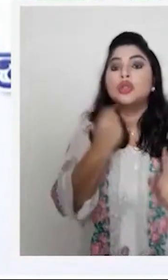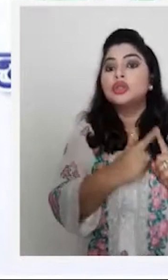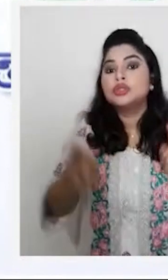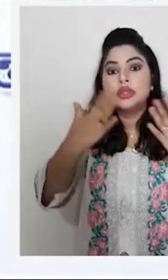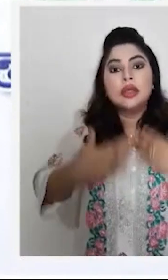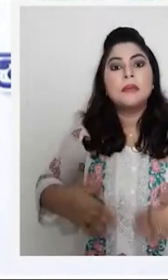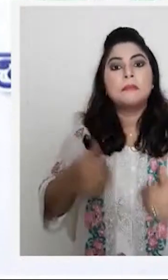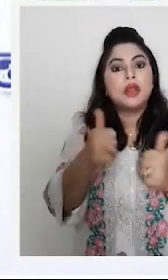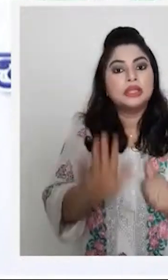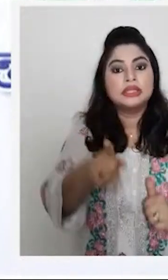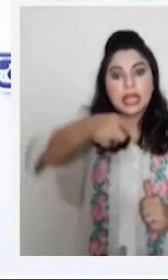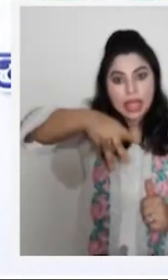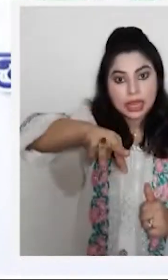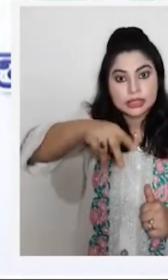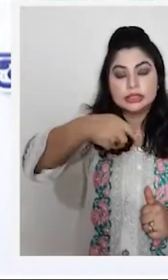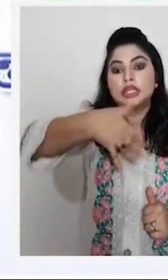1,02,292 জন।